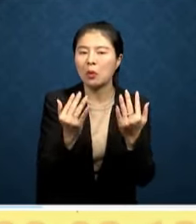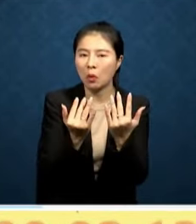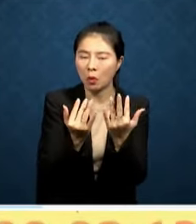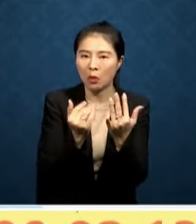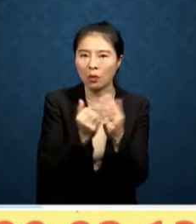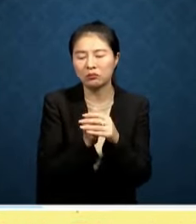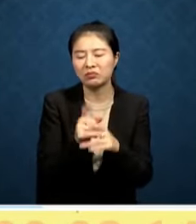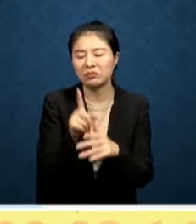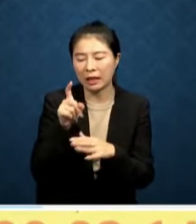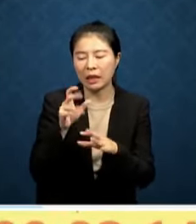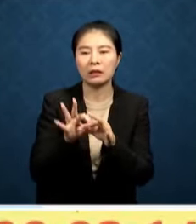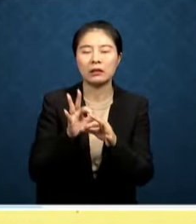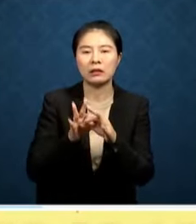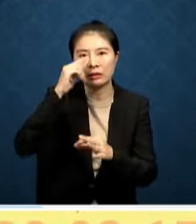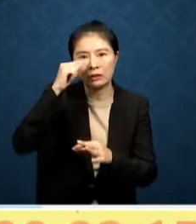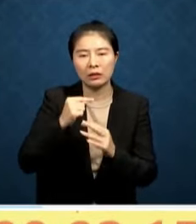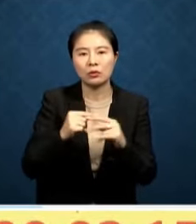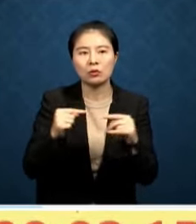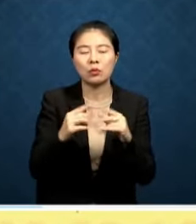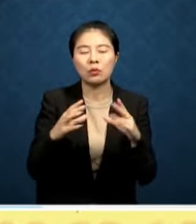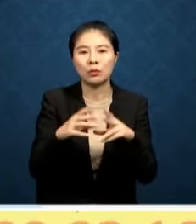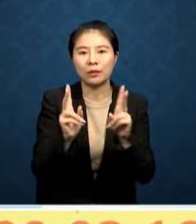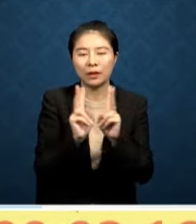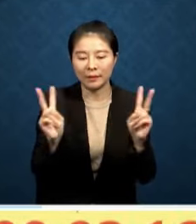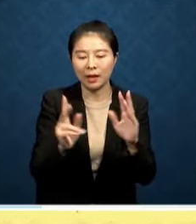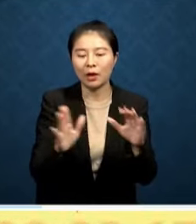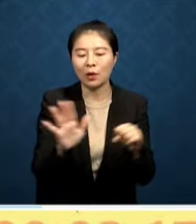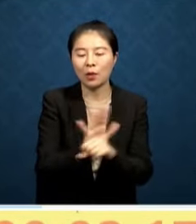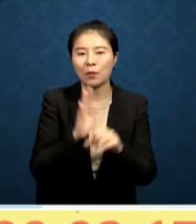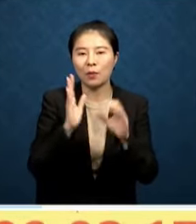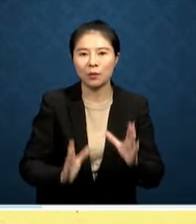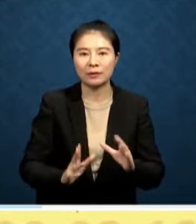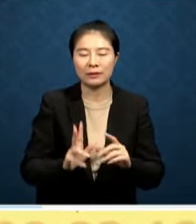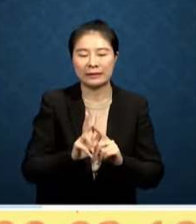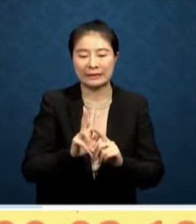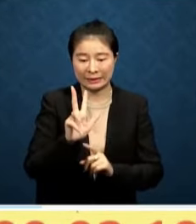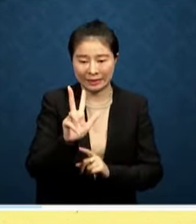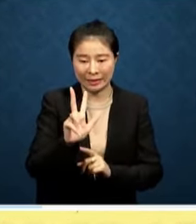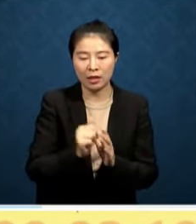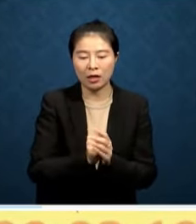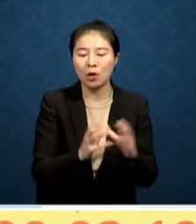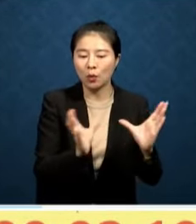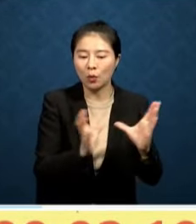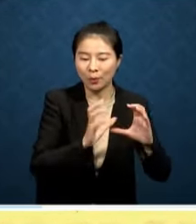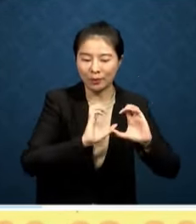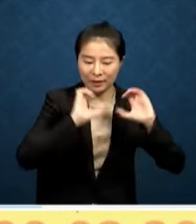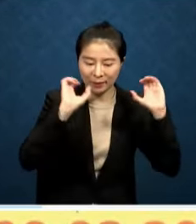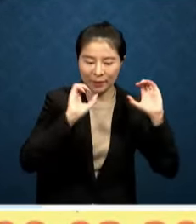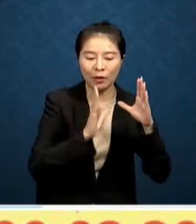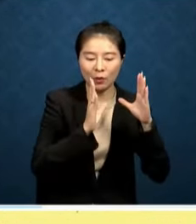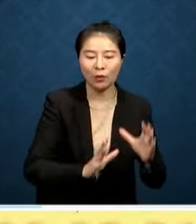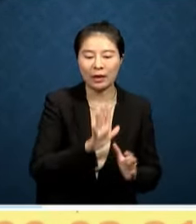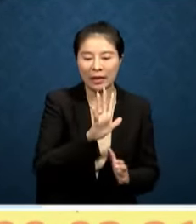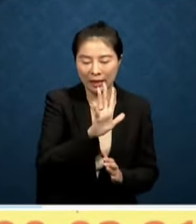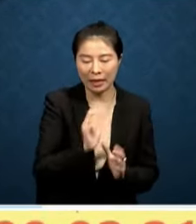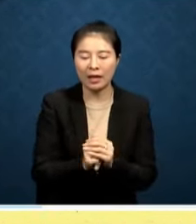ไหร่ที่มีคณะกรรมการครบทั้ง3ฝ่ายคือฝ่ายรัฐบาล5คนฝ่ายนายจ้าง5